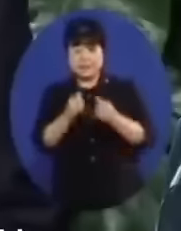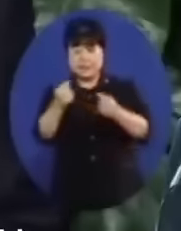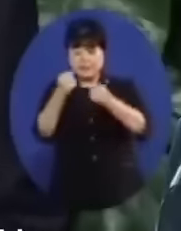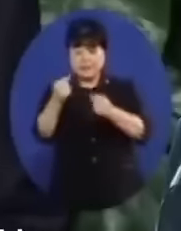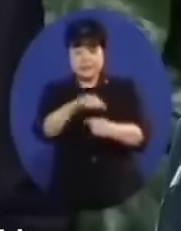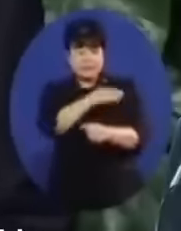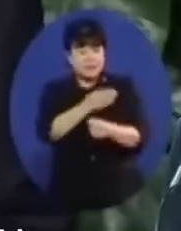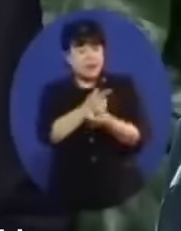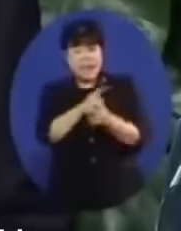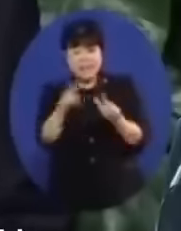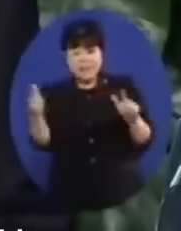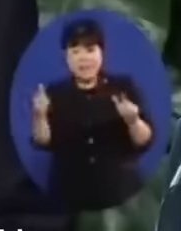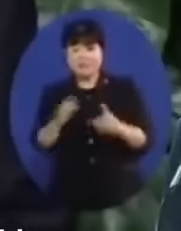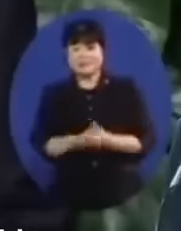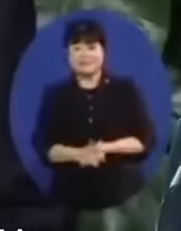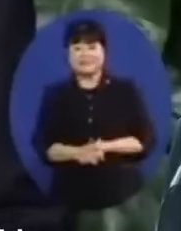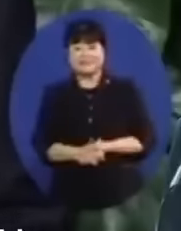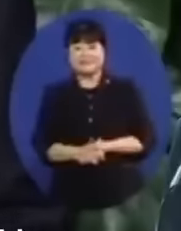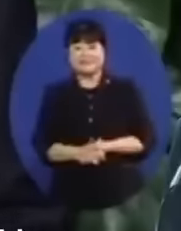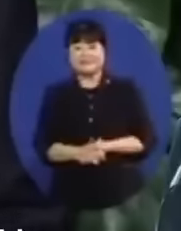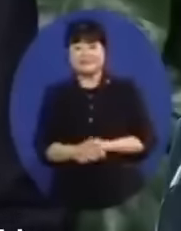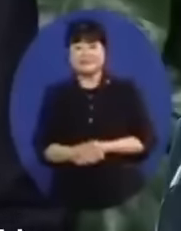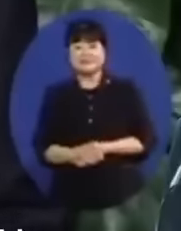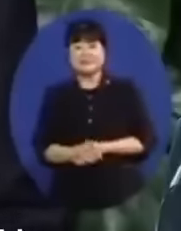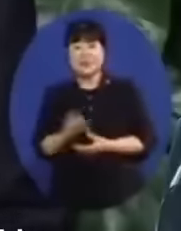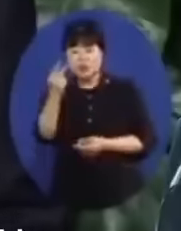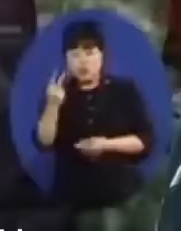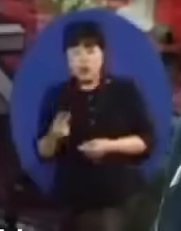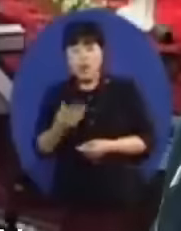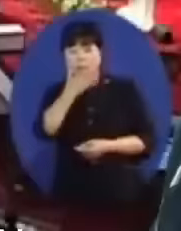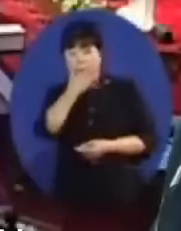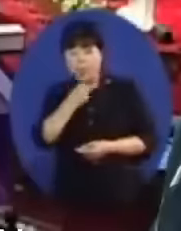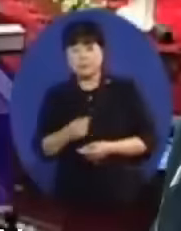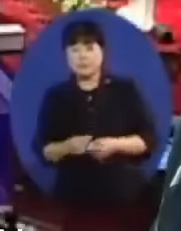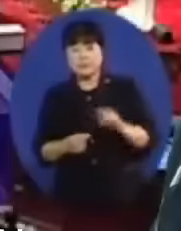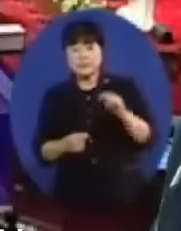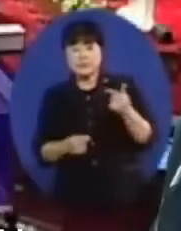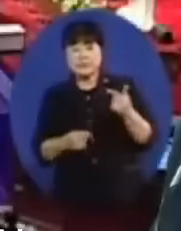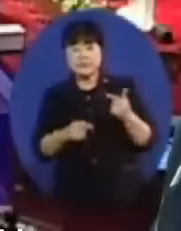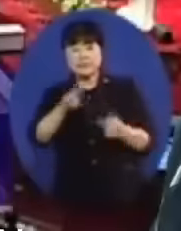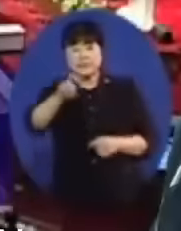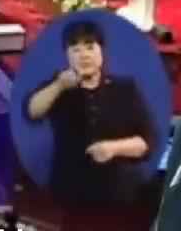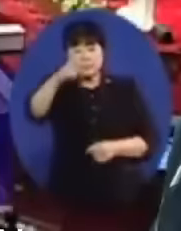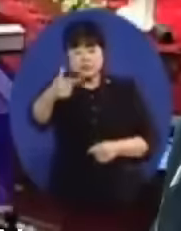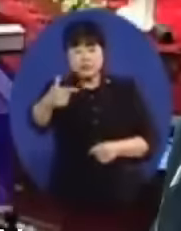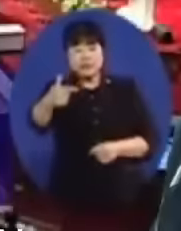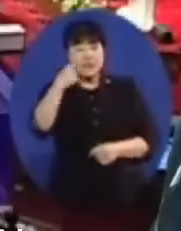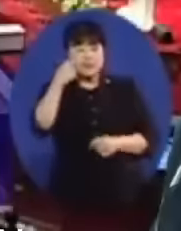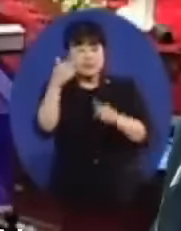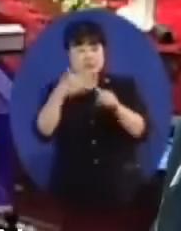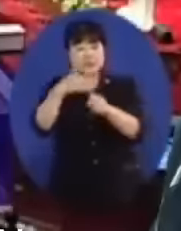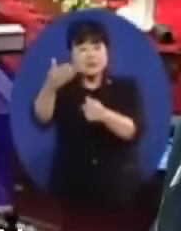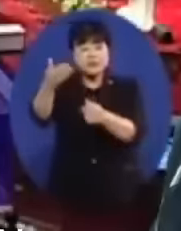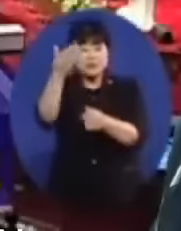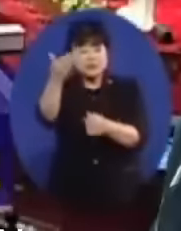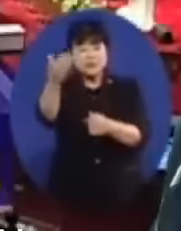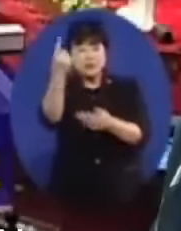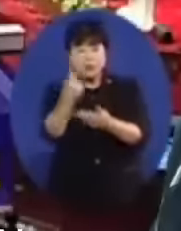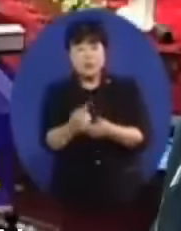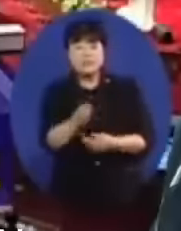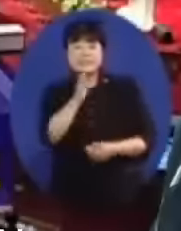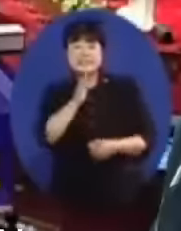힘과 능으로 세워진 것이 아닙니다. 요한복음 15장 26절에 내가 아버지께로부터 너희에게 보낼 보혜사 곧 아버지께로부터 오시는